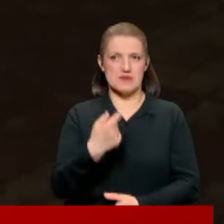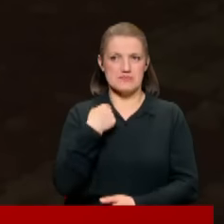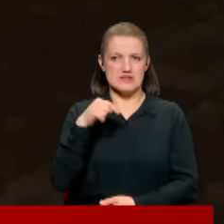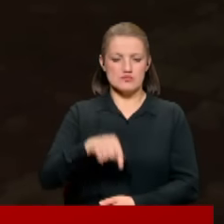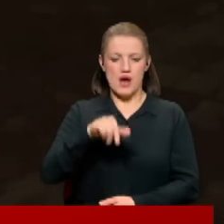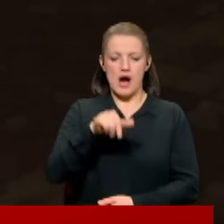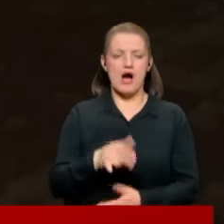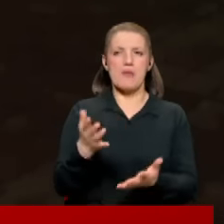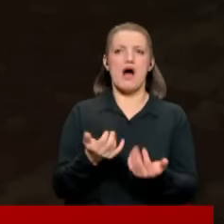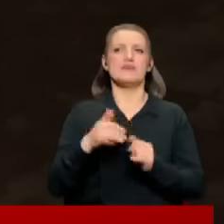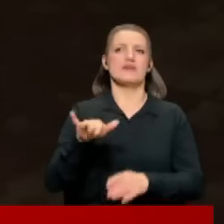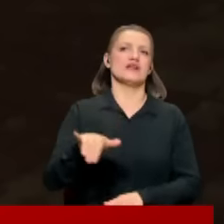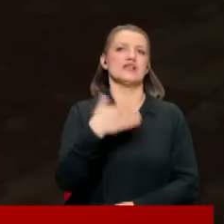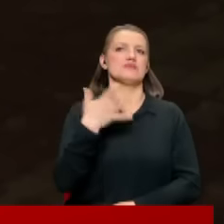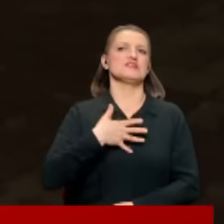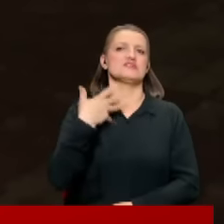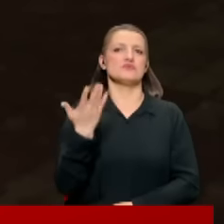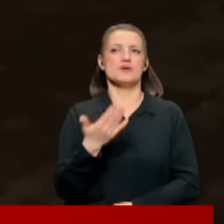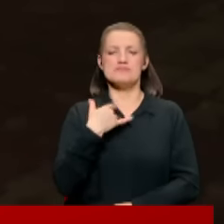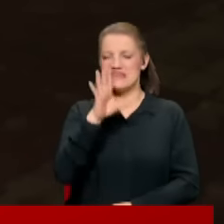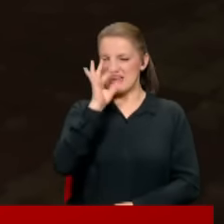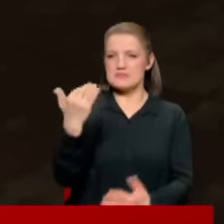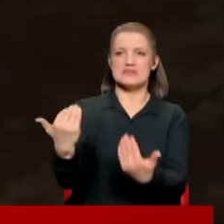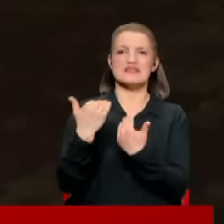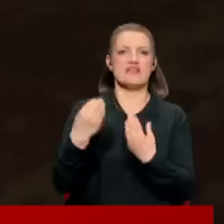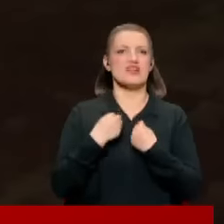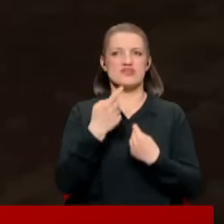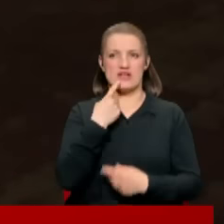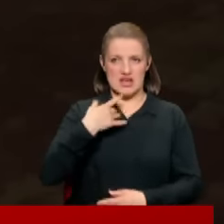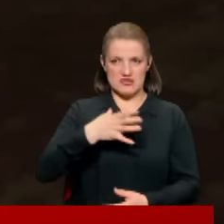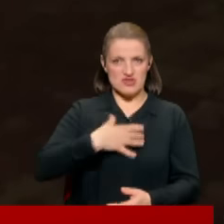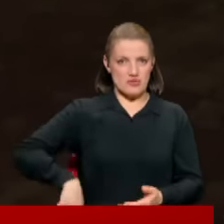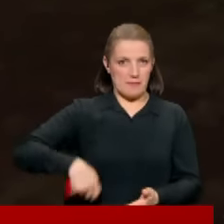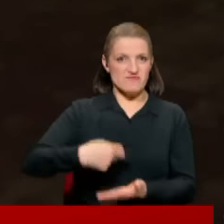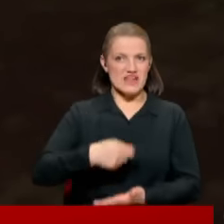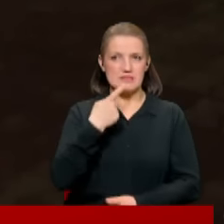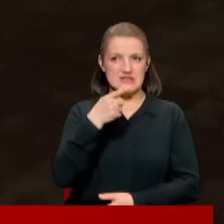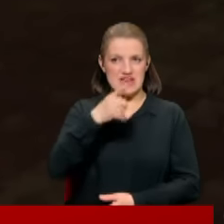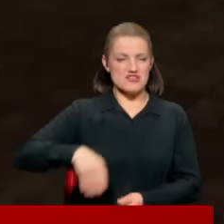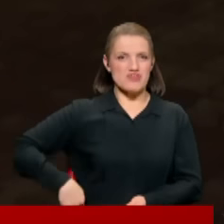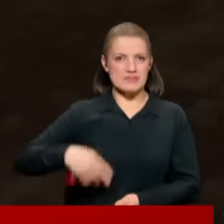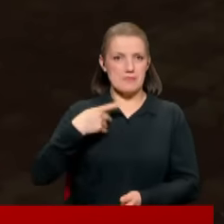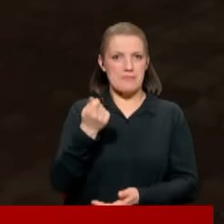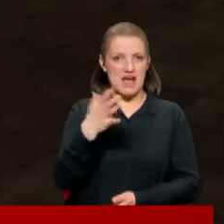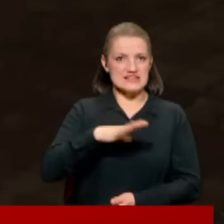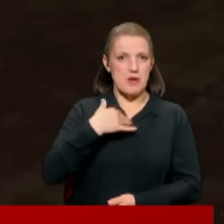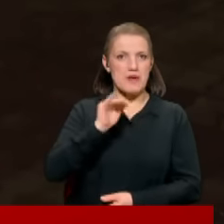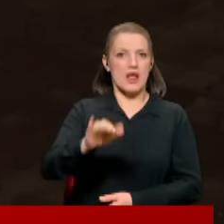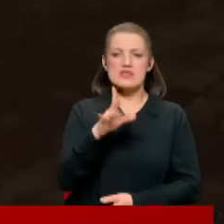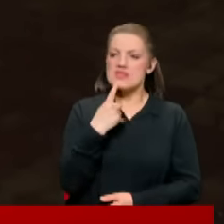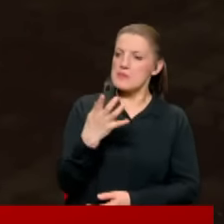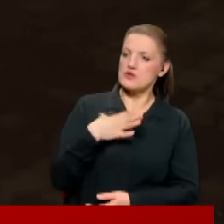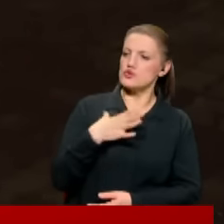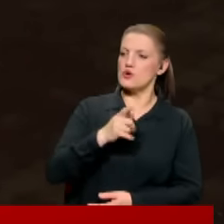bu hakkımızı almadan gitmek istemiyoruz. Bize kim destek olacak dedim. Cebimden mi vereyim dedi. Senin cebinden para istemeye mi geldim? Ne